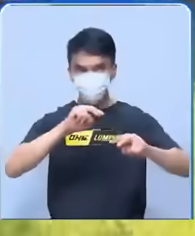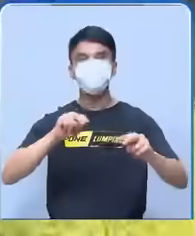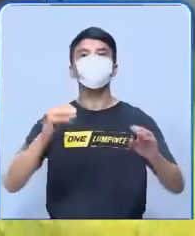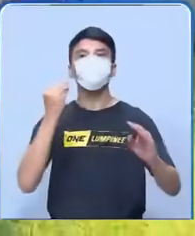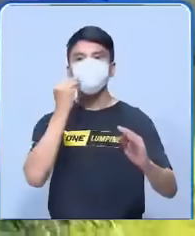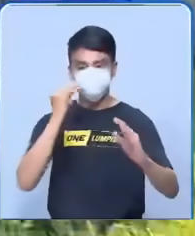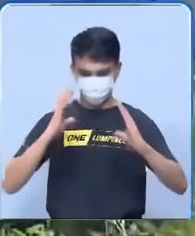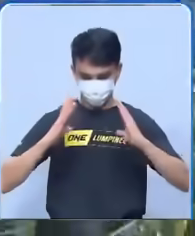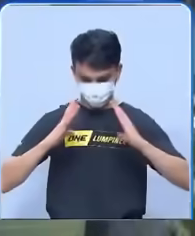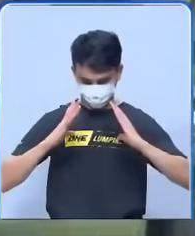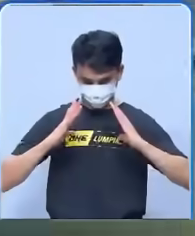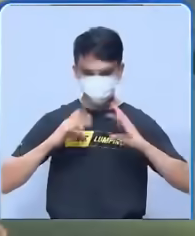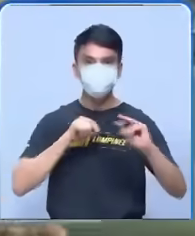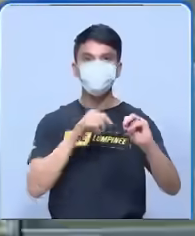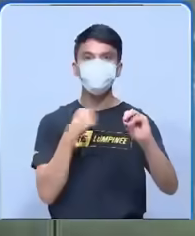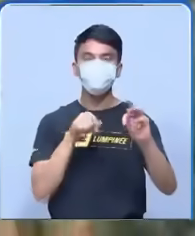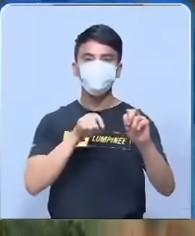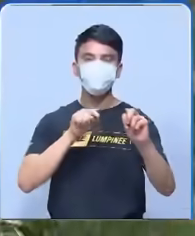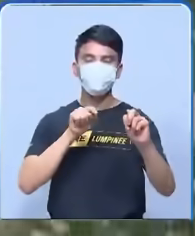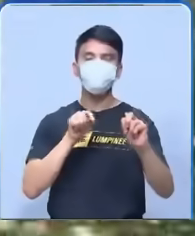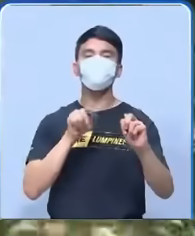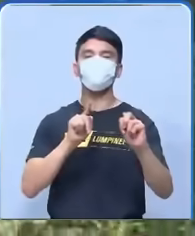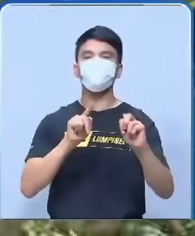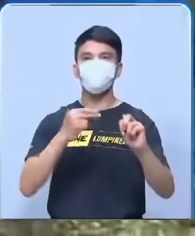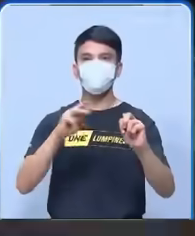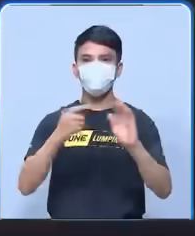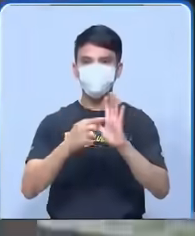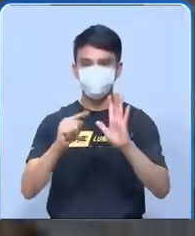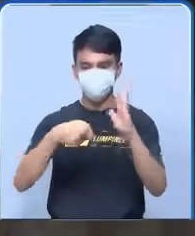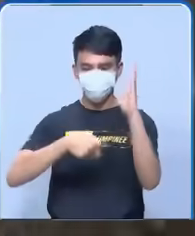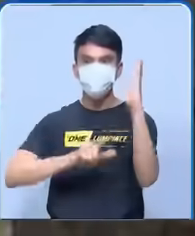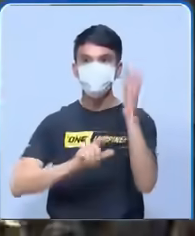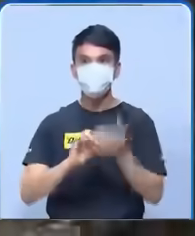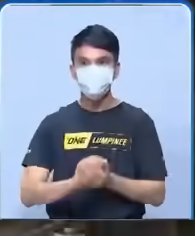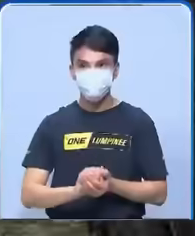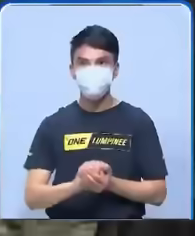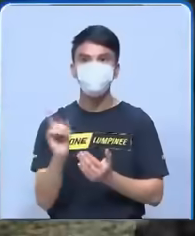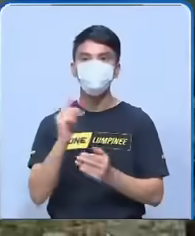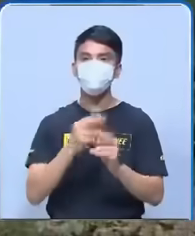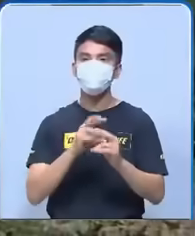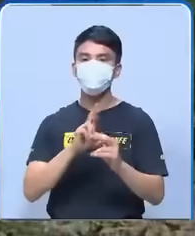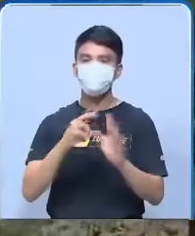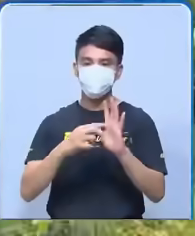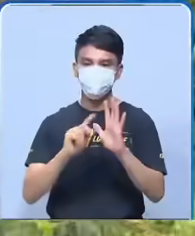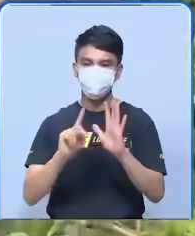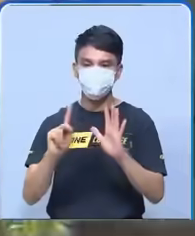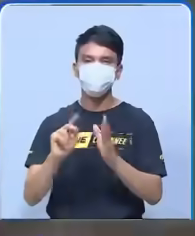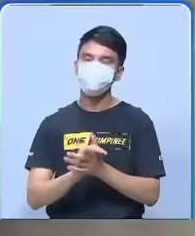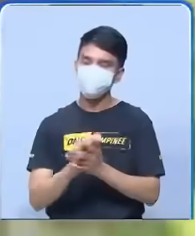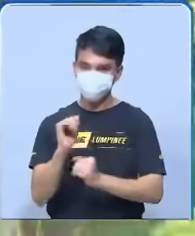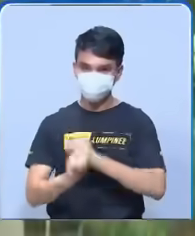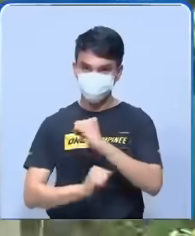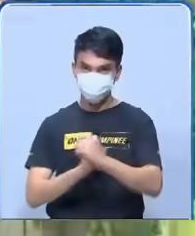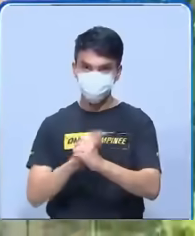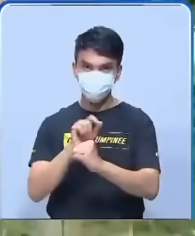านหลังนี้อยู่ในพื้นที่หมู่10ตำบลเกาะหมากอำเภอปากพยูนจังหวัดพัทลุงหลังพบว่านายวรากรหรือโหลนเซเว่นอายุ